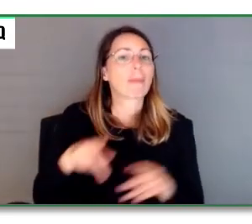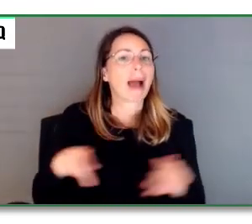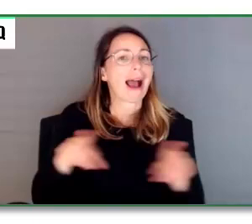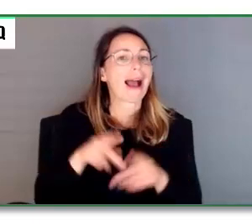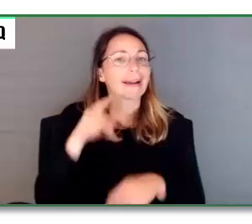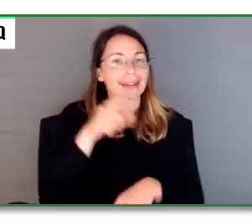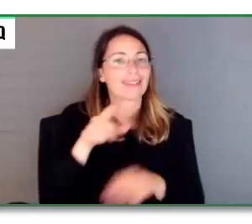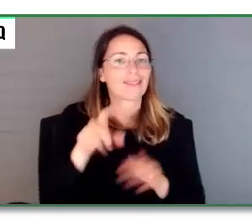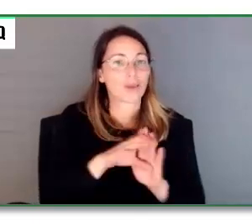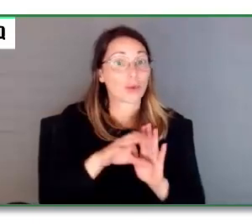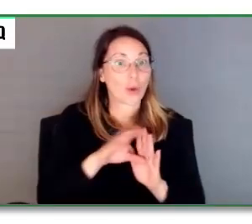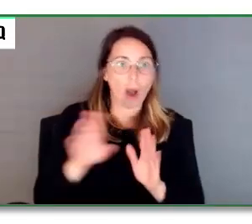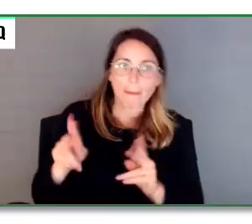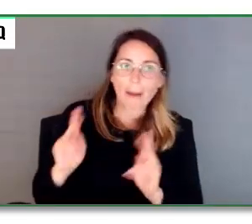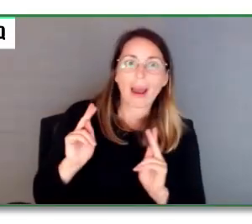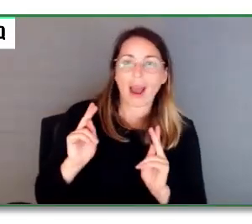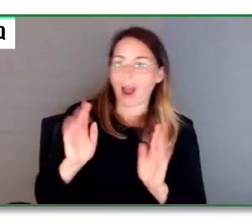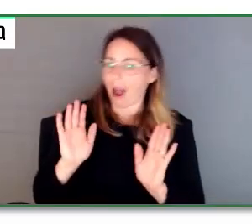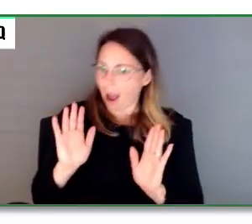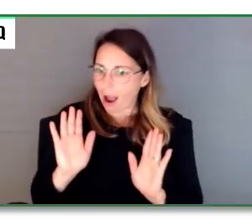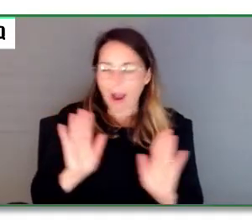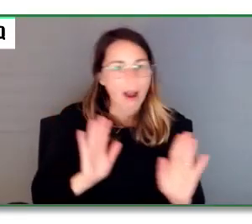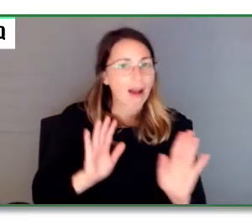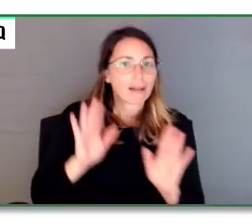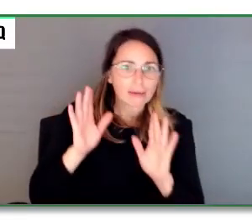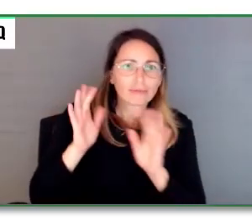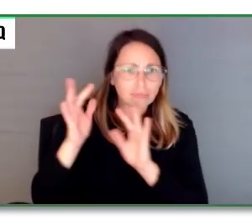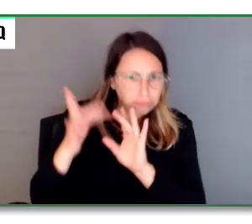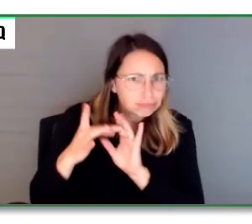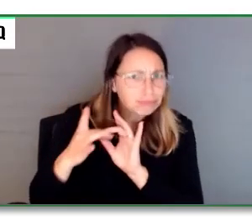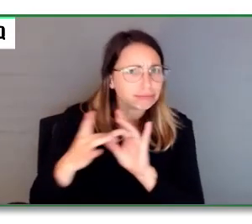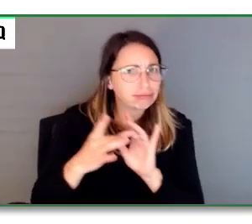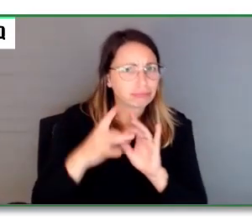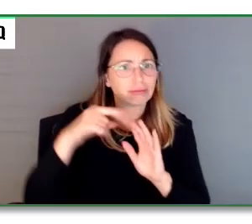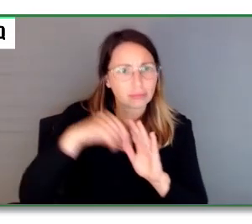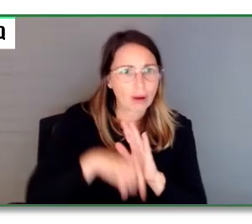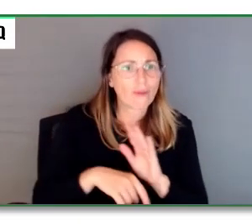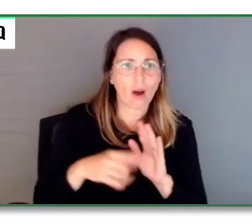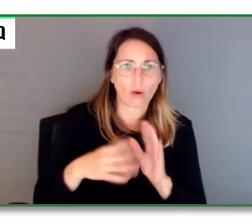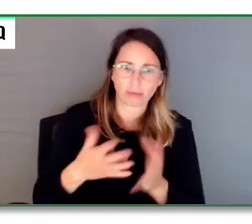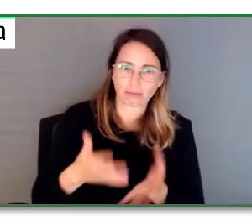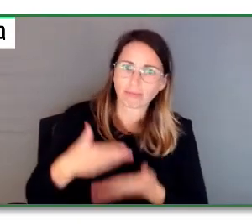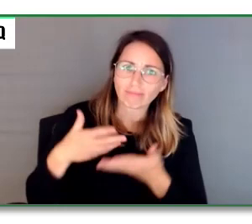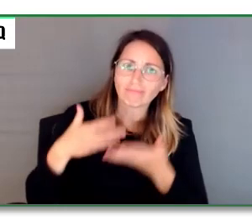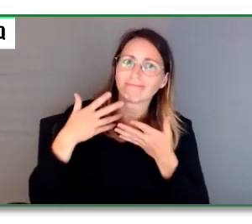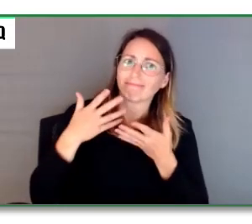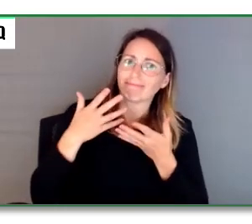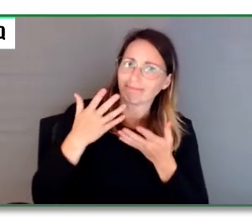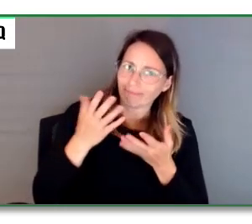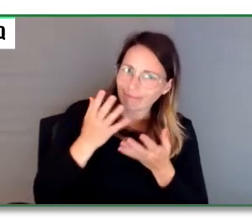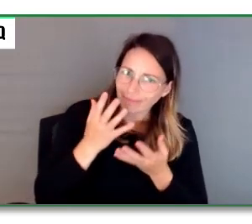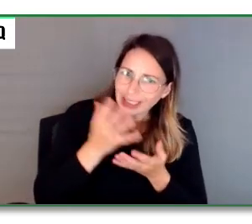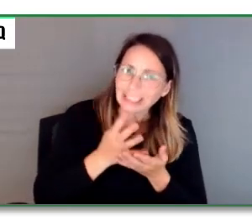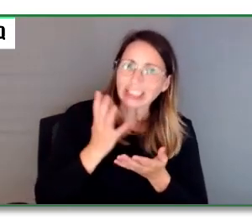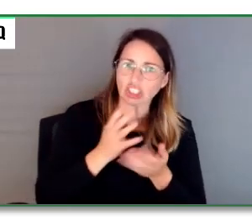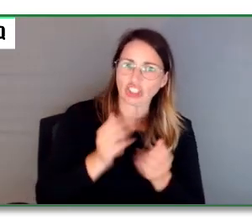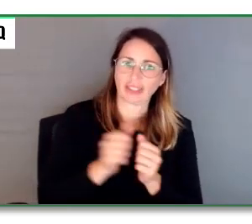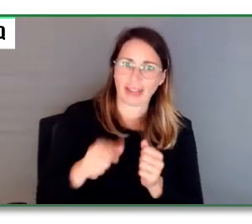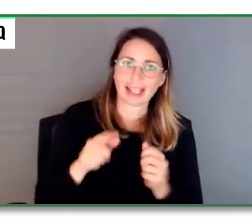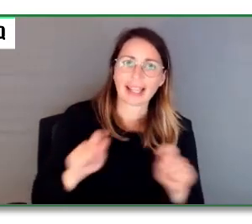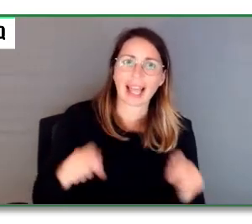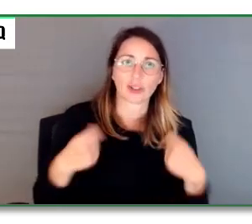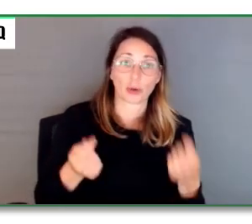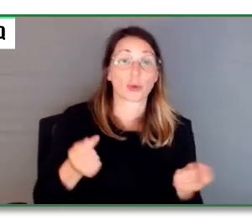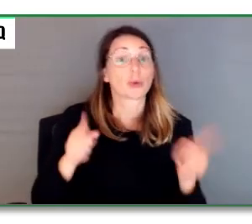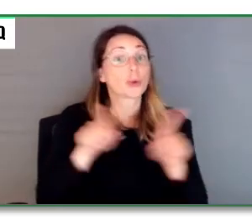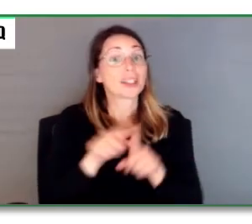vraiment établir des connexions profondes et gratifiantes avec la nature. Ce qui est bien à propos du Trail Rider, c'est qu'il y a une roue